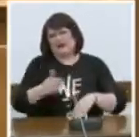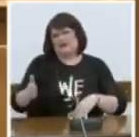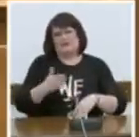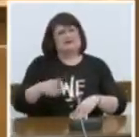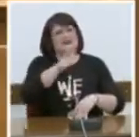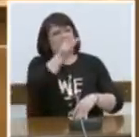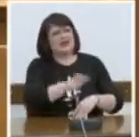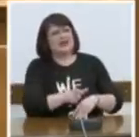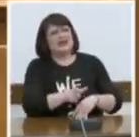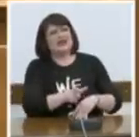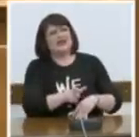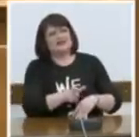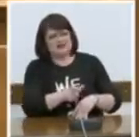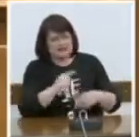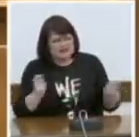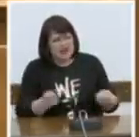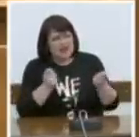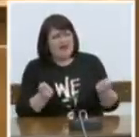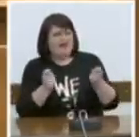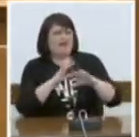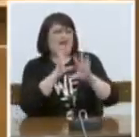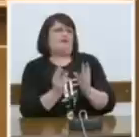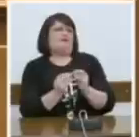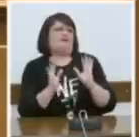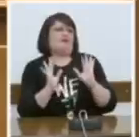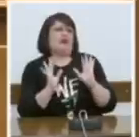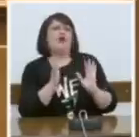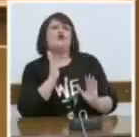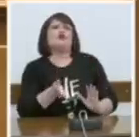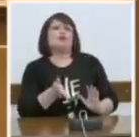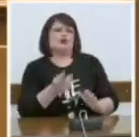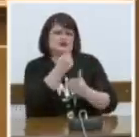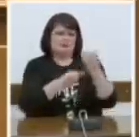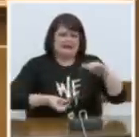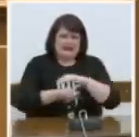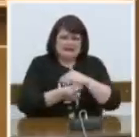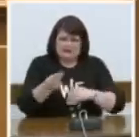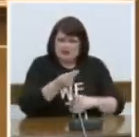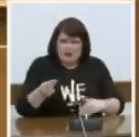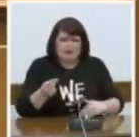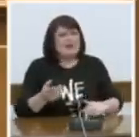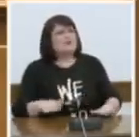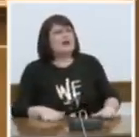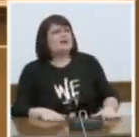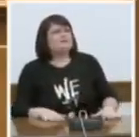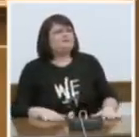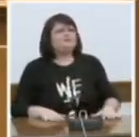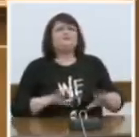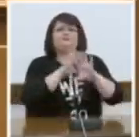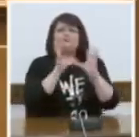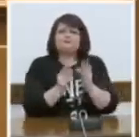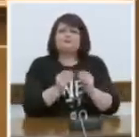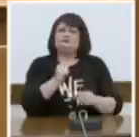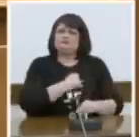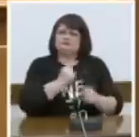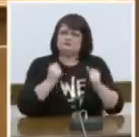ζήτημα της ΑΕΠ στη Θράκη. Ταυτίζεται όποιον κάνει κριτική στο μεταναστευτικό και στο τραγικό ναυάγιο της πύλου με τις τουρκικές θέσεις. Παρότι βοούν